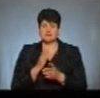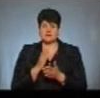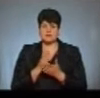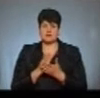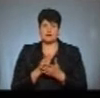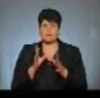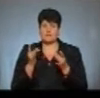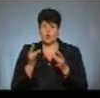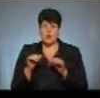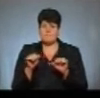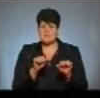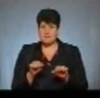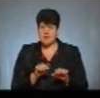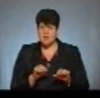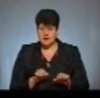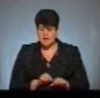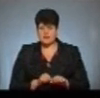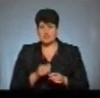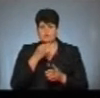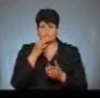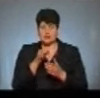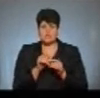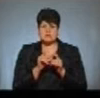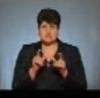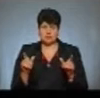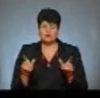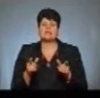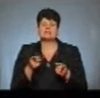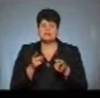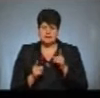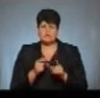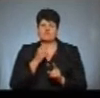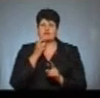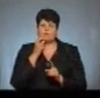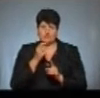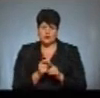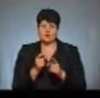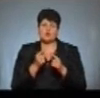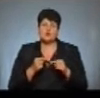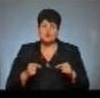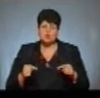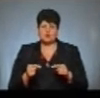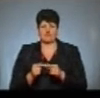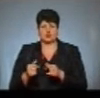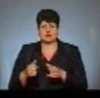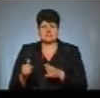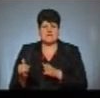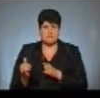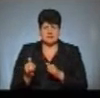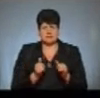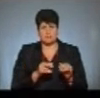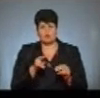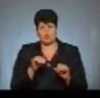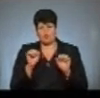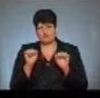вологе прибирання, відповідальне за пункти тестування, справді відповідально, і так організовано забезпечують, ну, по